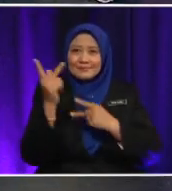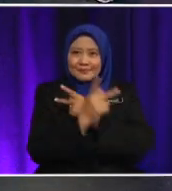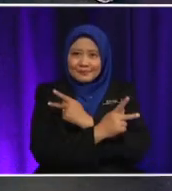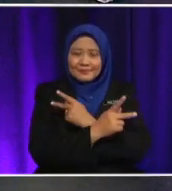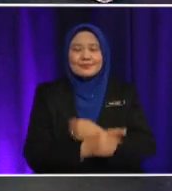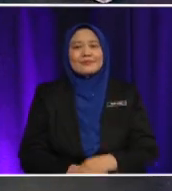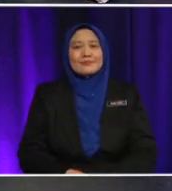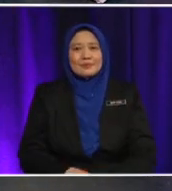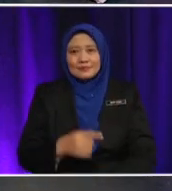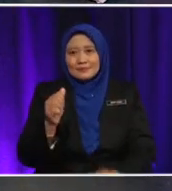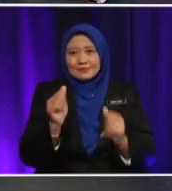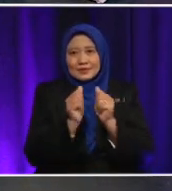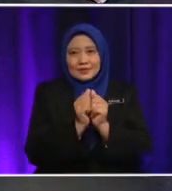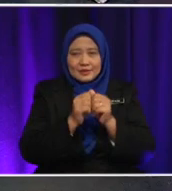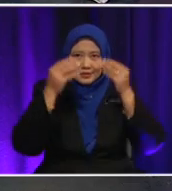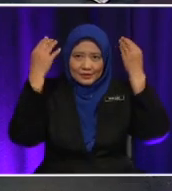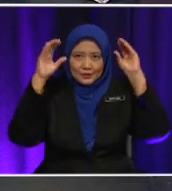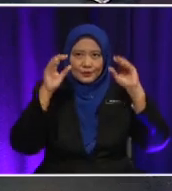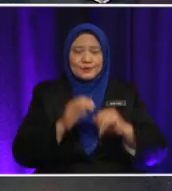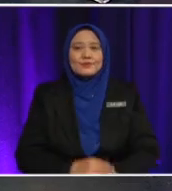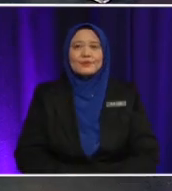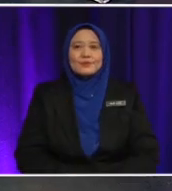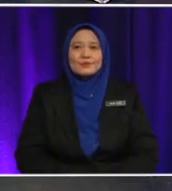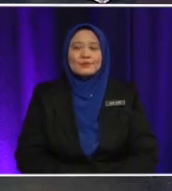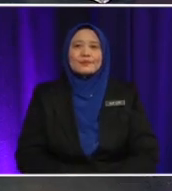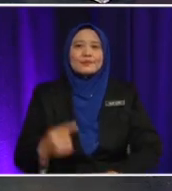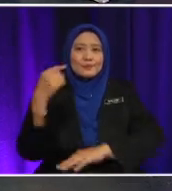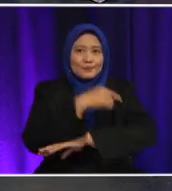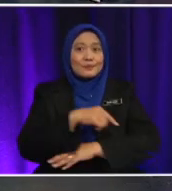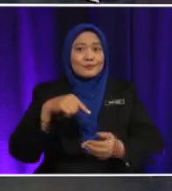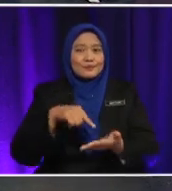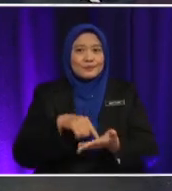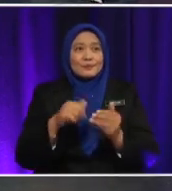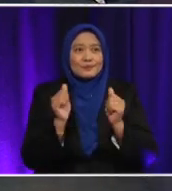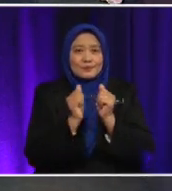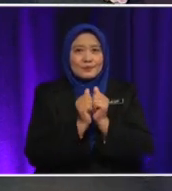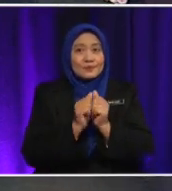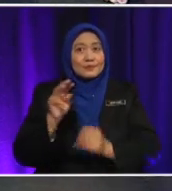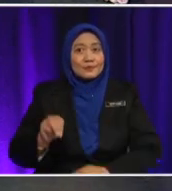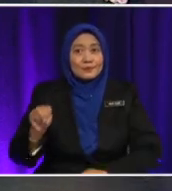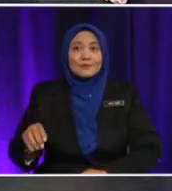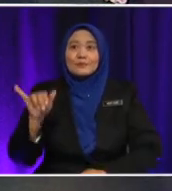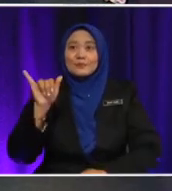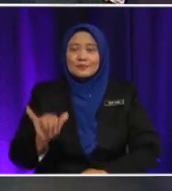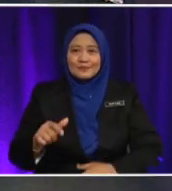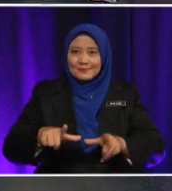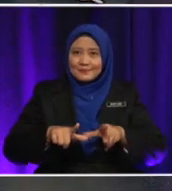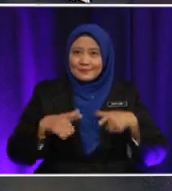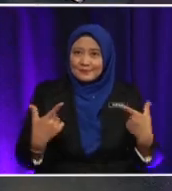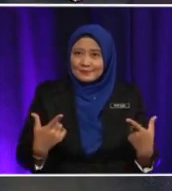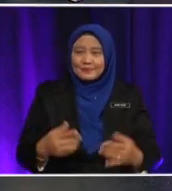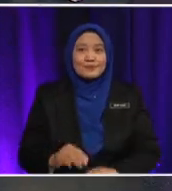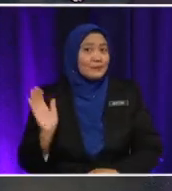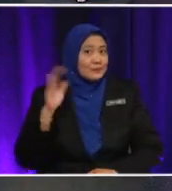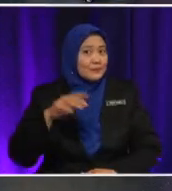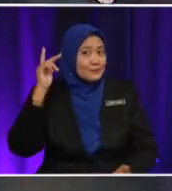ini juga kita bersama dengan murid-murid kita yang lain Iya berkenalan dengan mereka